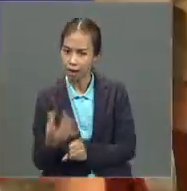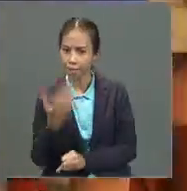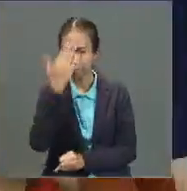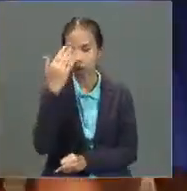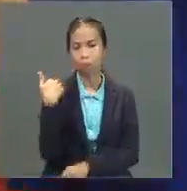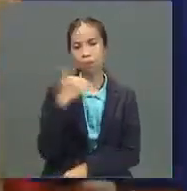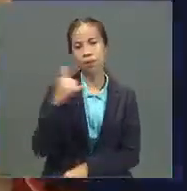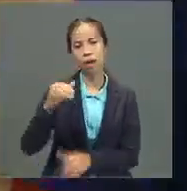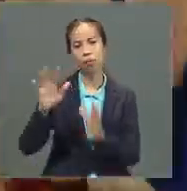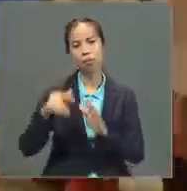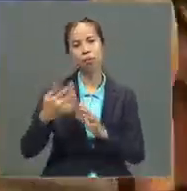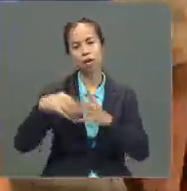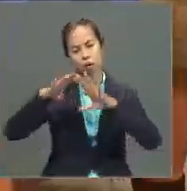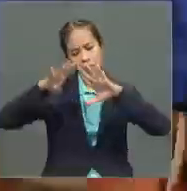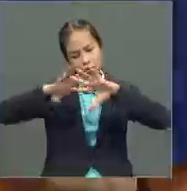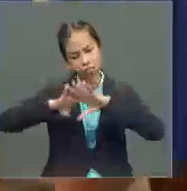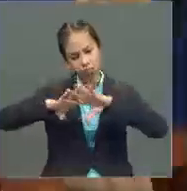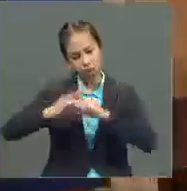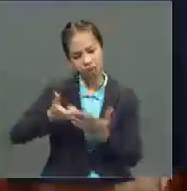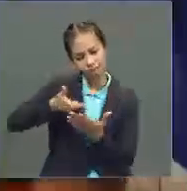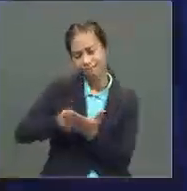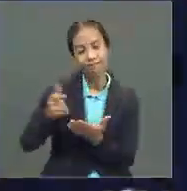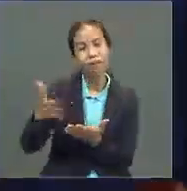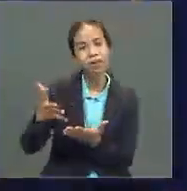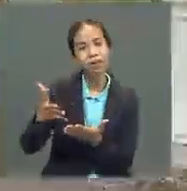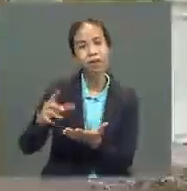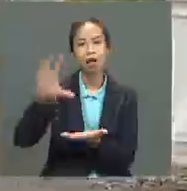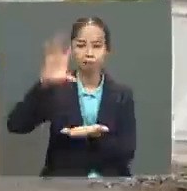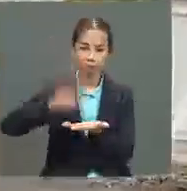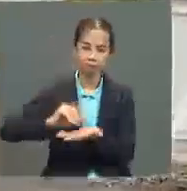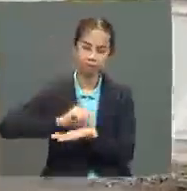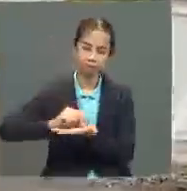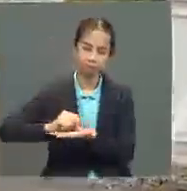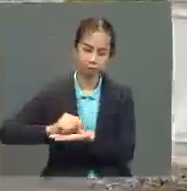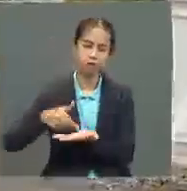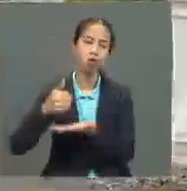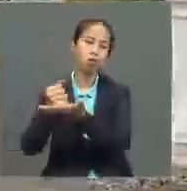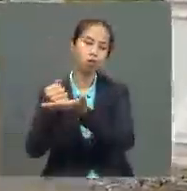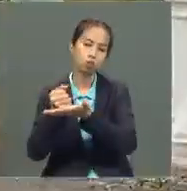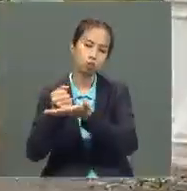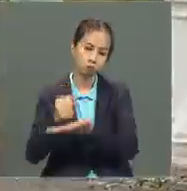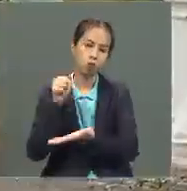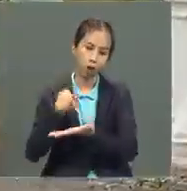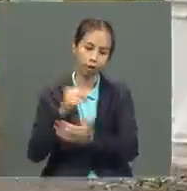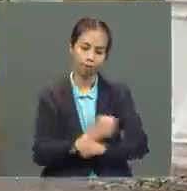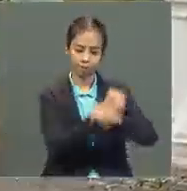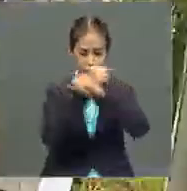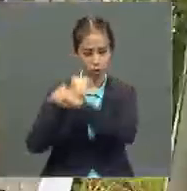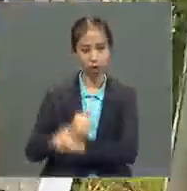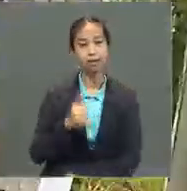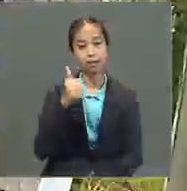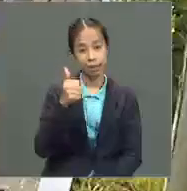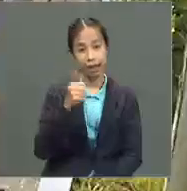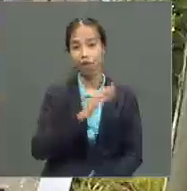กรณ์ที่สามารถสแกน QR code ไทยชนะได้ทุกคนการลงบันทึกก็ถือเป็นมาตรการป้องกันการแพร่ระบาดของโรคนะครับห